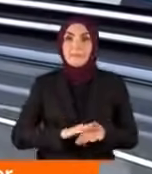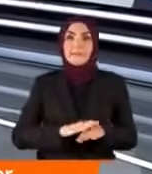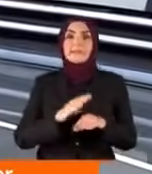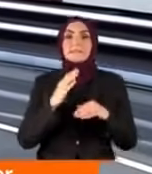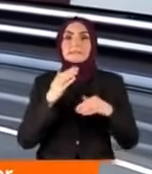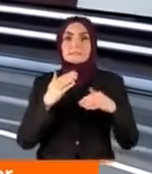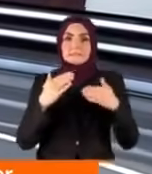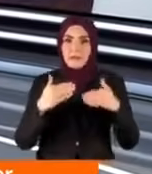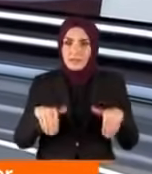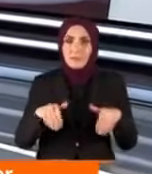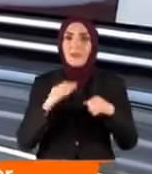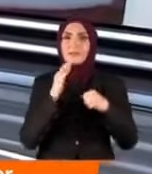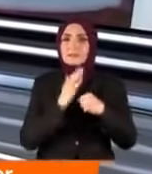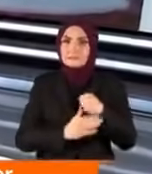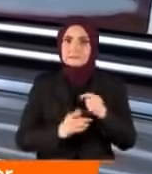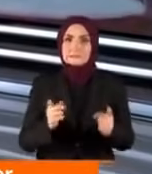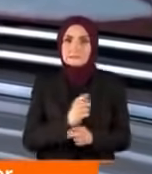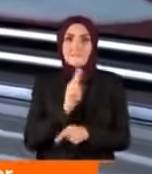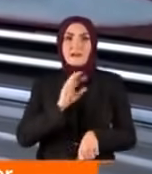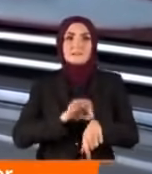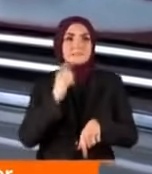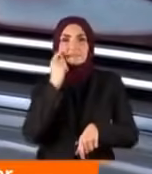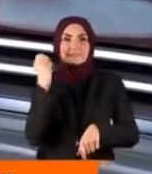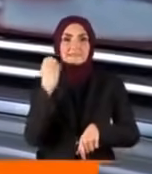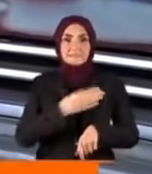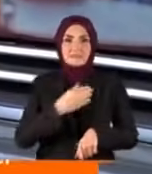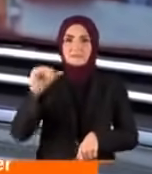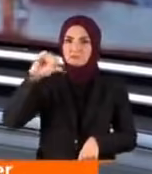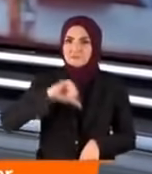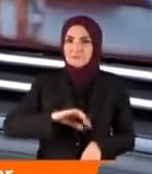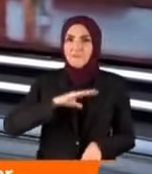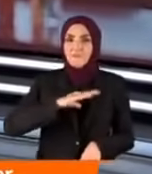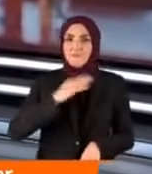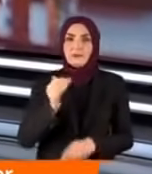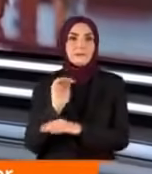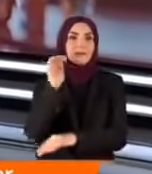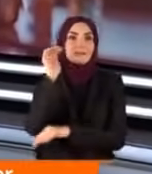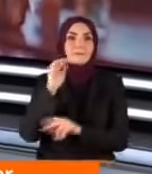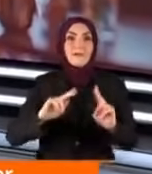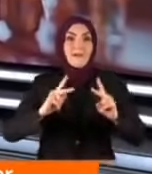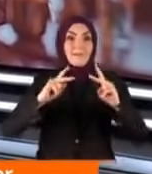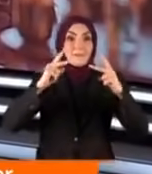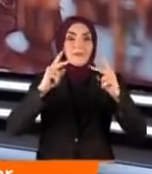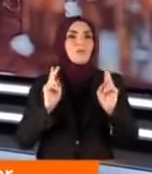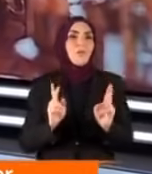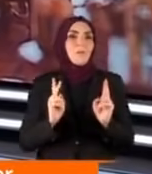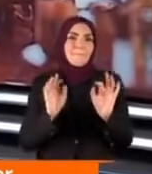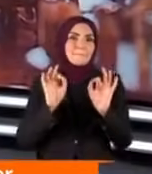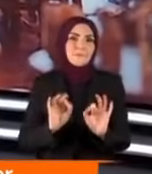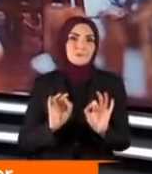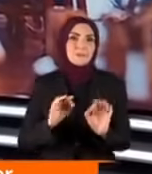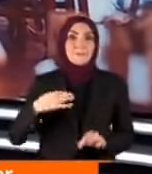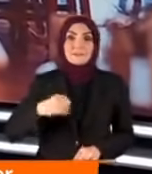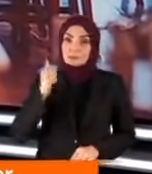ve kısıtlamalarla vaka sayılarında ciddi bir düşüş oldu. Hayatımız kademeli olarak normalleşmeye başladı. Pazartesi gününden sonra